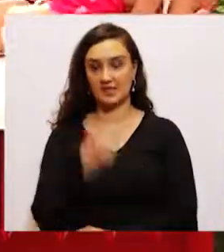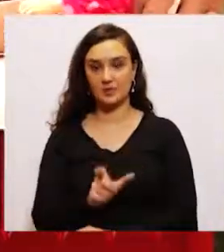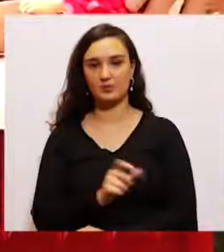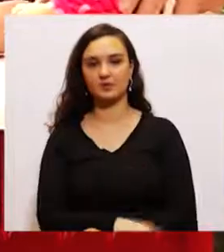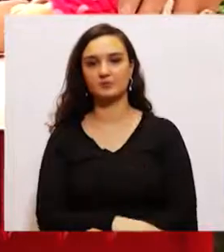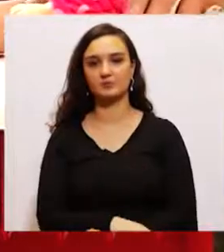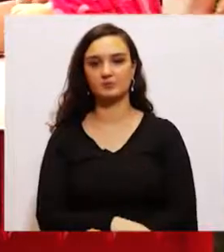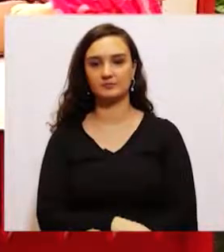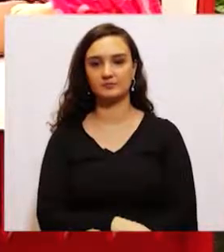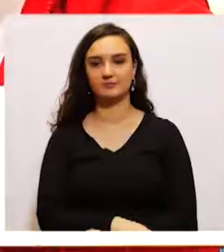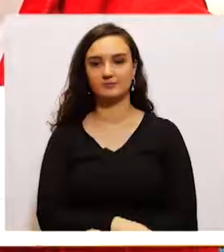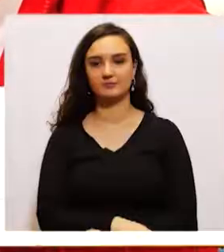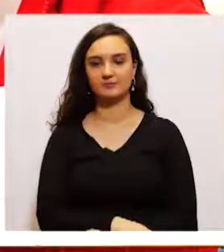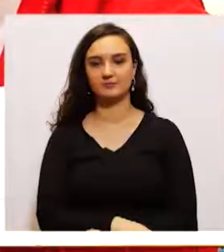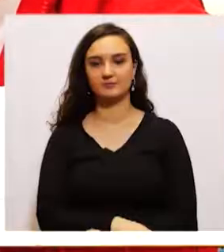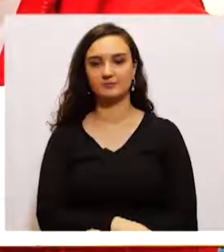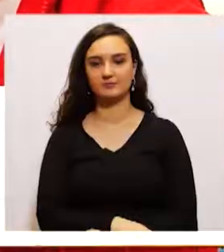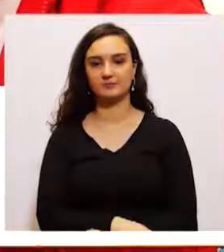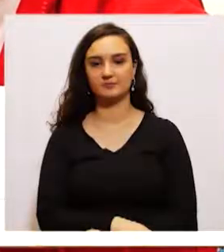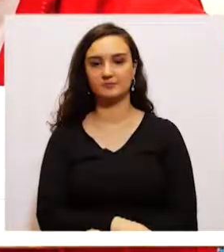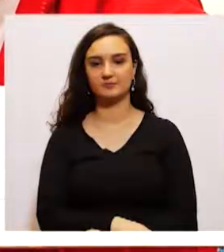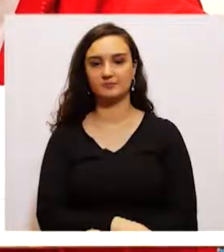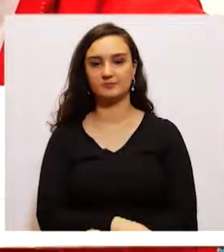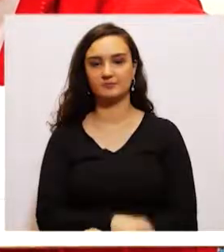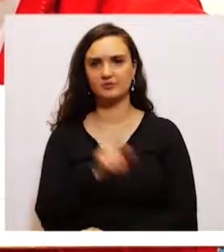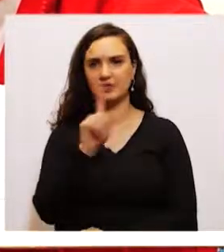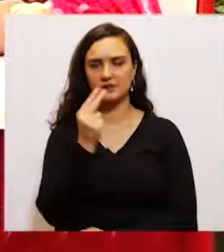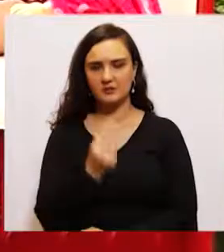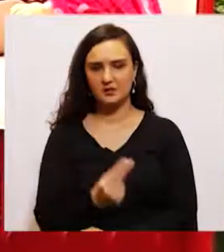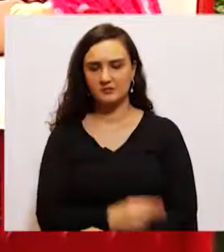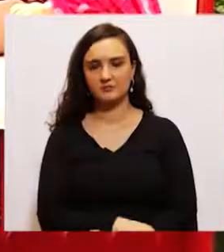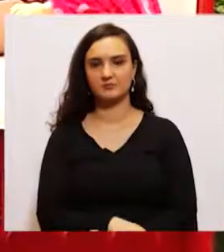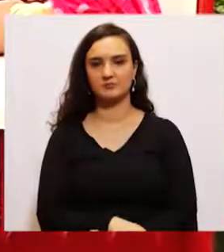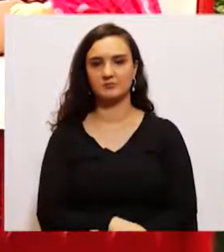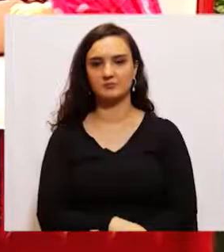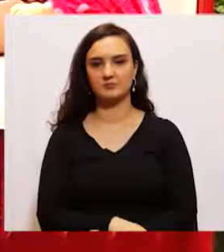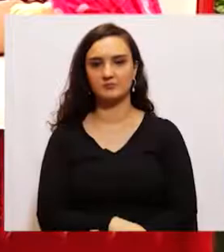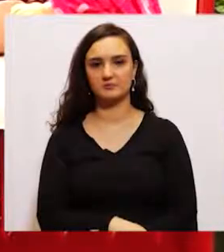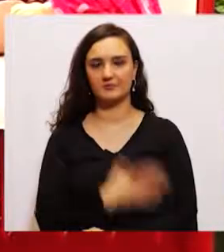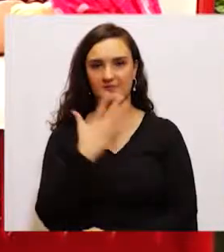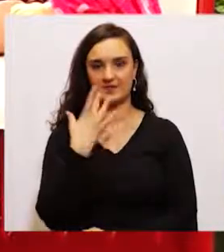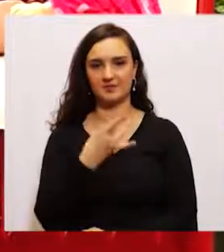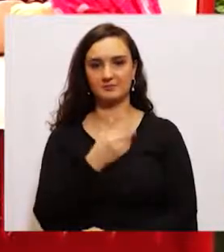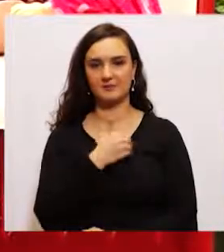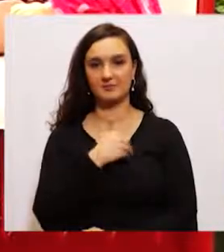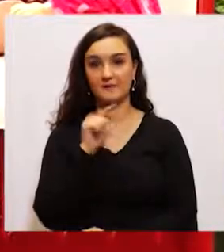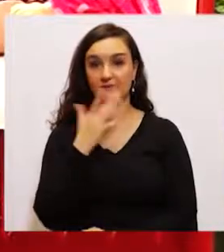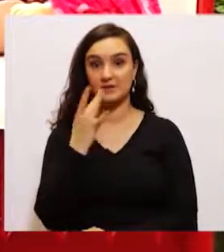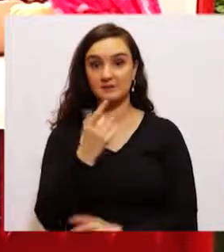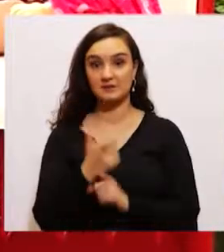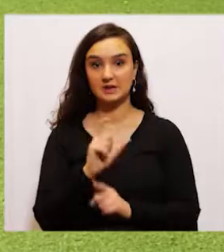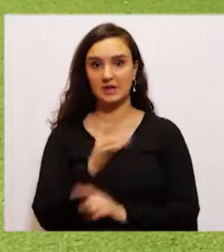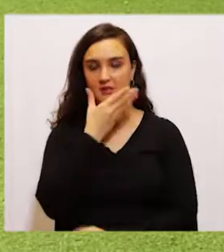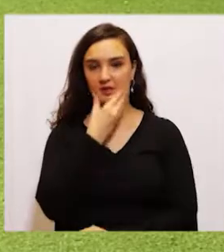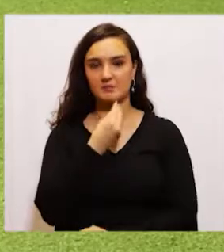ვერტიკალურად. აი ესე. შენ რას ხატავ? ბატონო. ვარდისფერი. მანდარი, ვარდისფერი